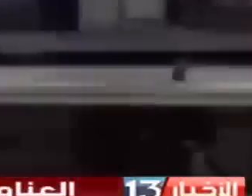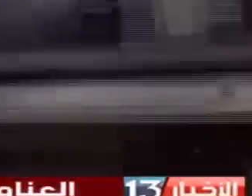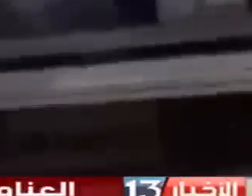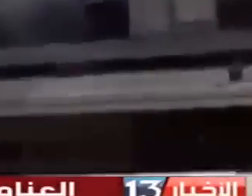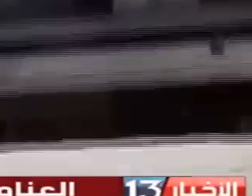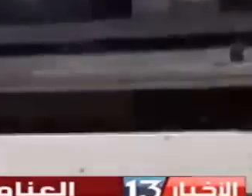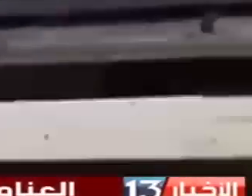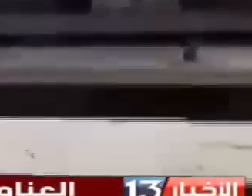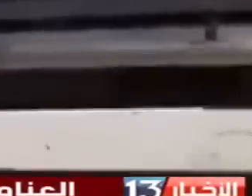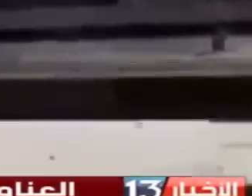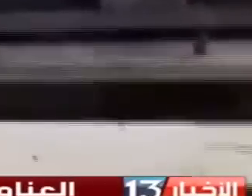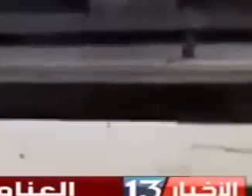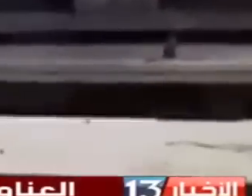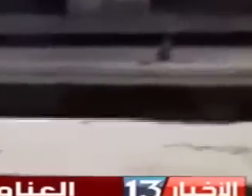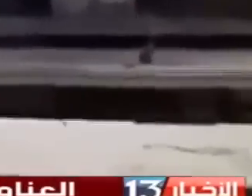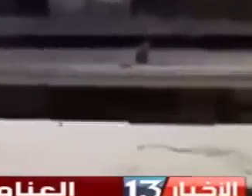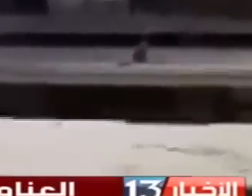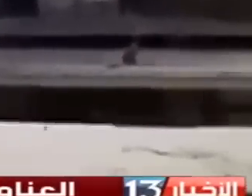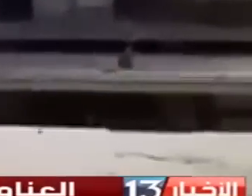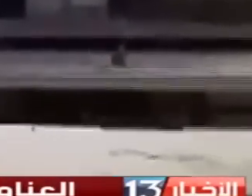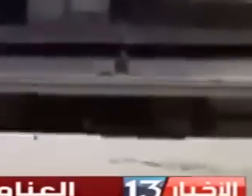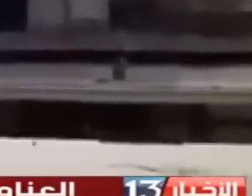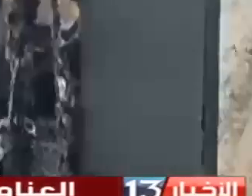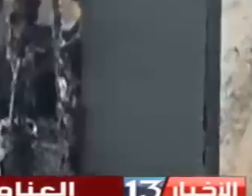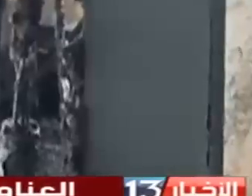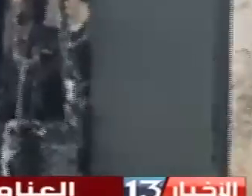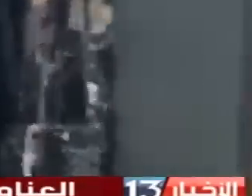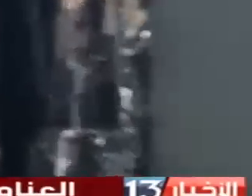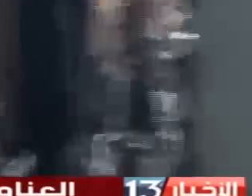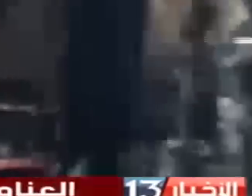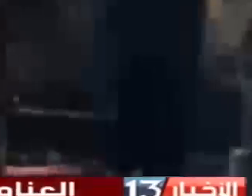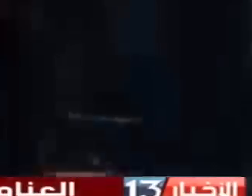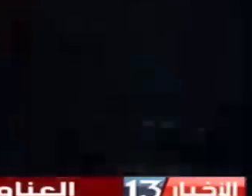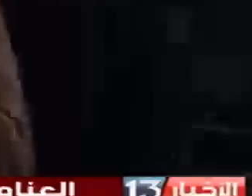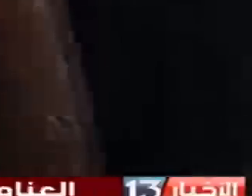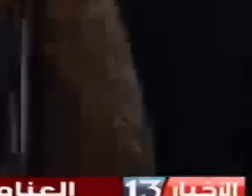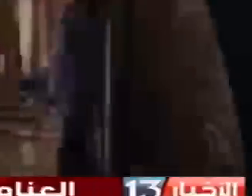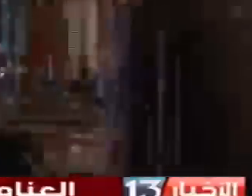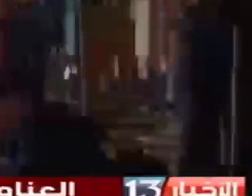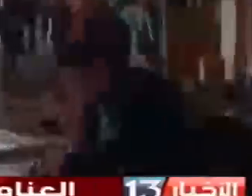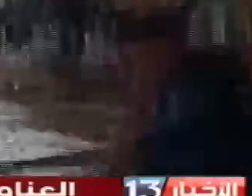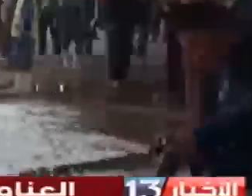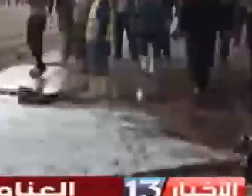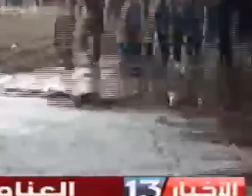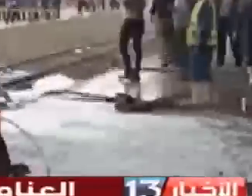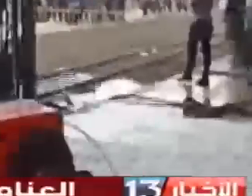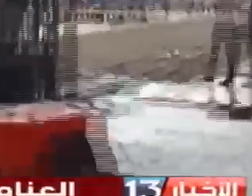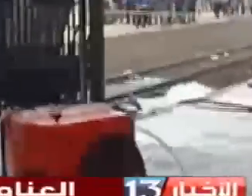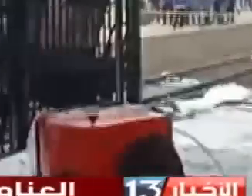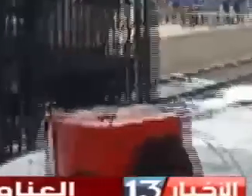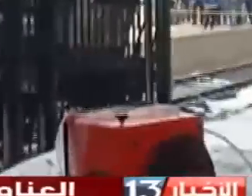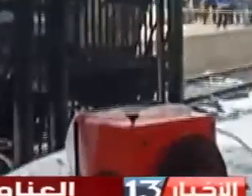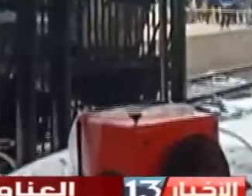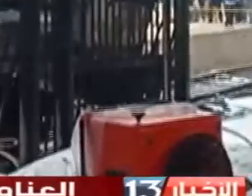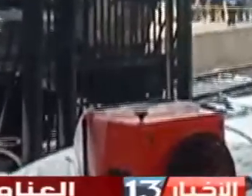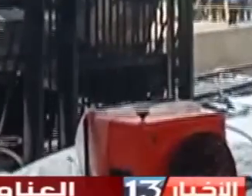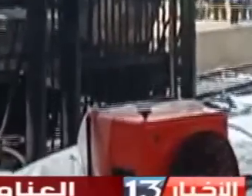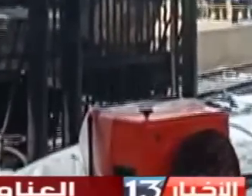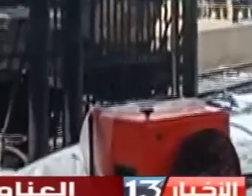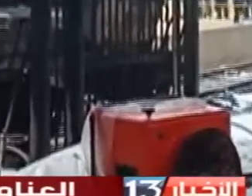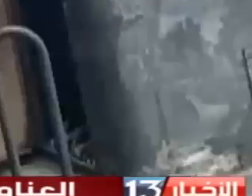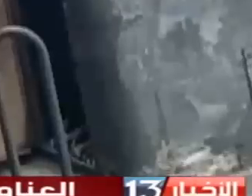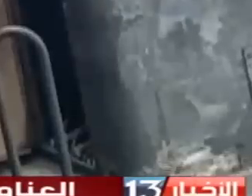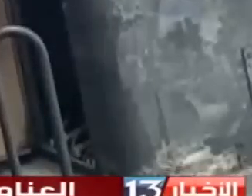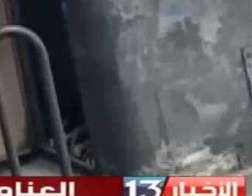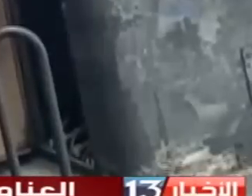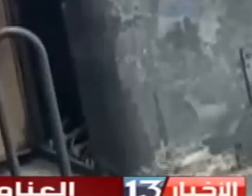وادماج عشرات القتلى والجرحى في اندلاع حريق هائل في محطه القطارات الرئيسيه وسط العاصمه المصريه